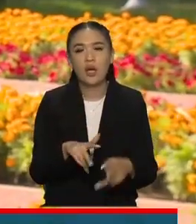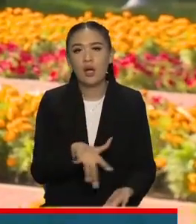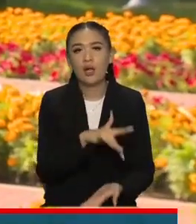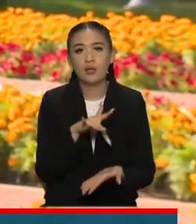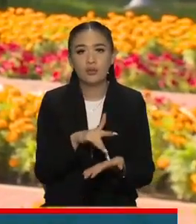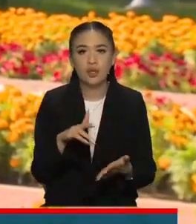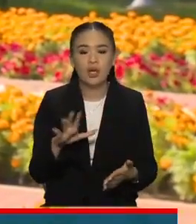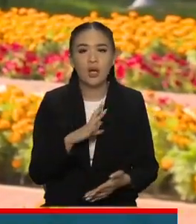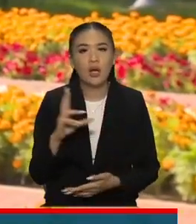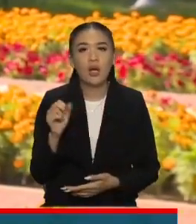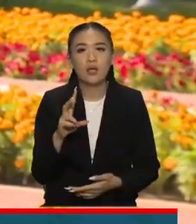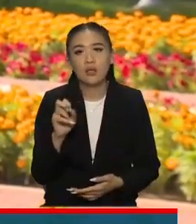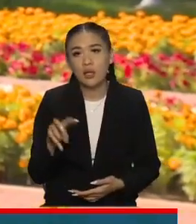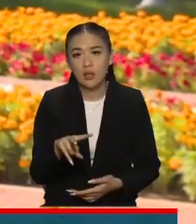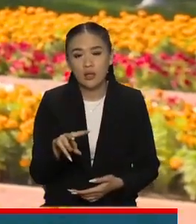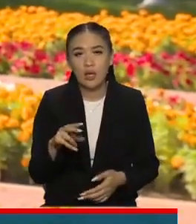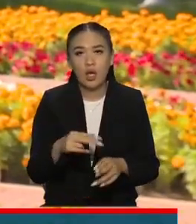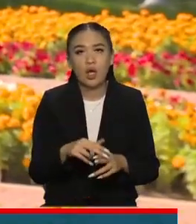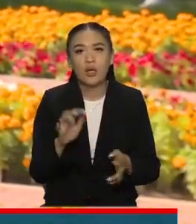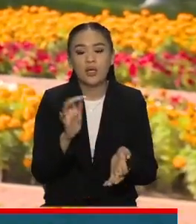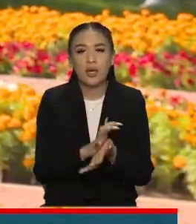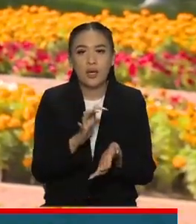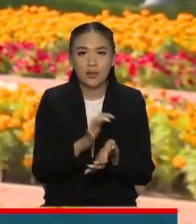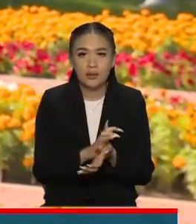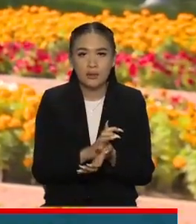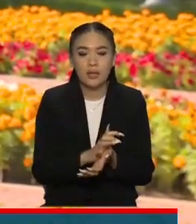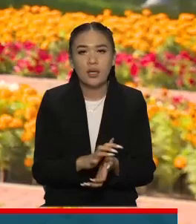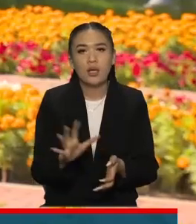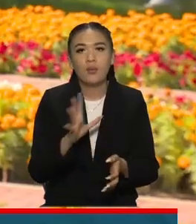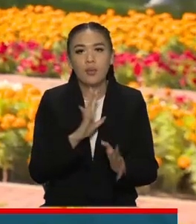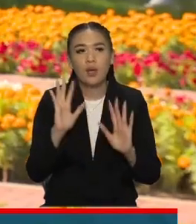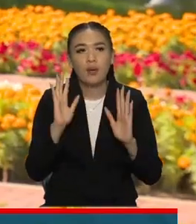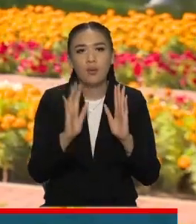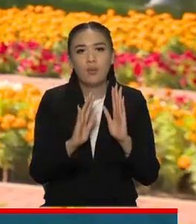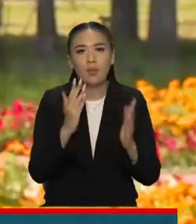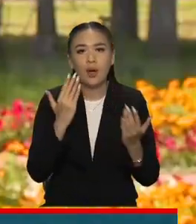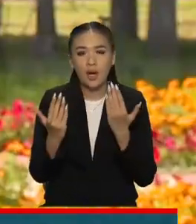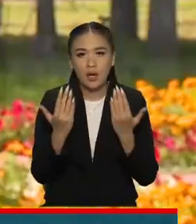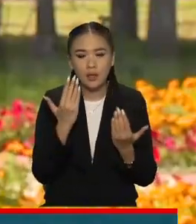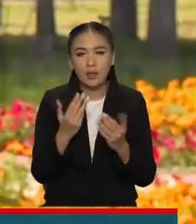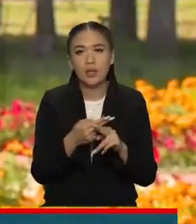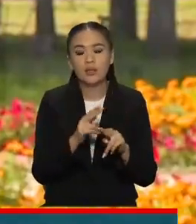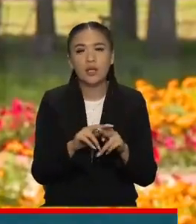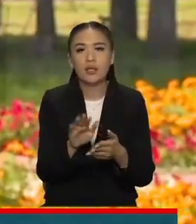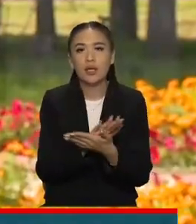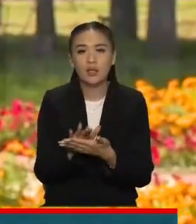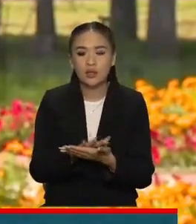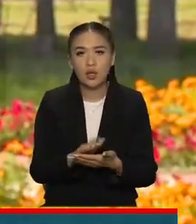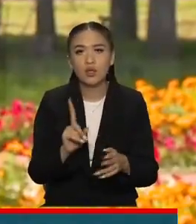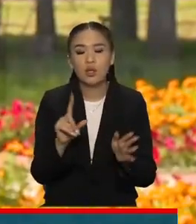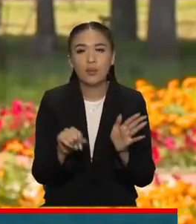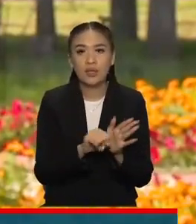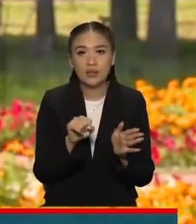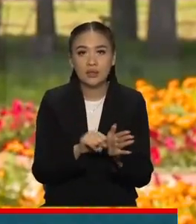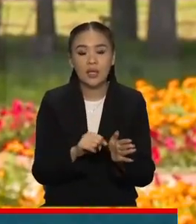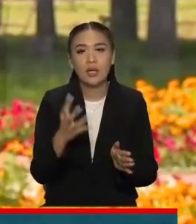жаңа каналдар, қоқыс осылай сайбақтар болсын, көше бойларын бой тазалау. Одан бөлек қысқы уақытта жалғыз